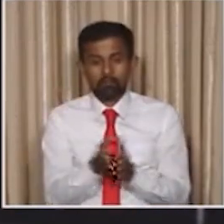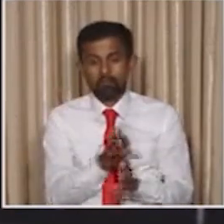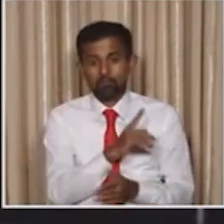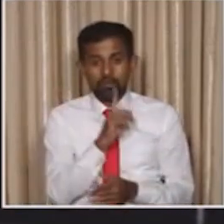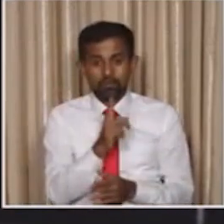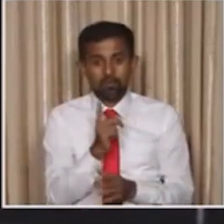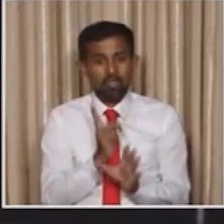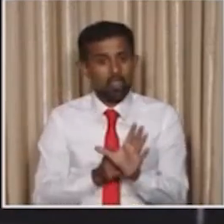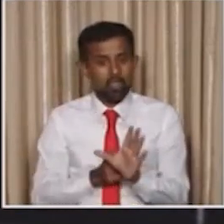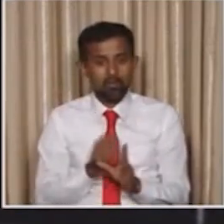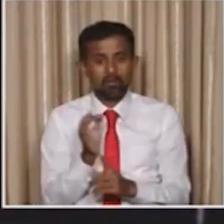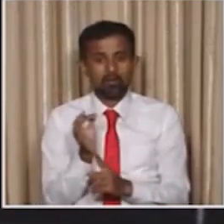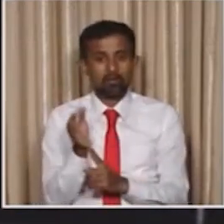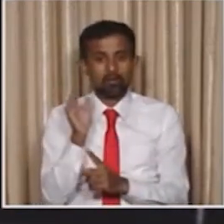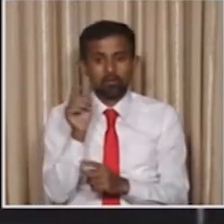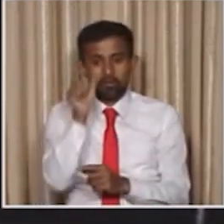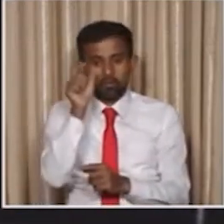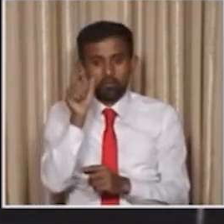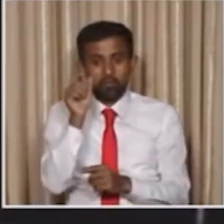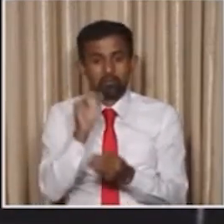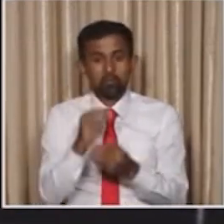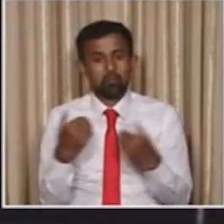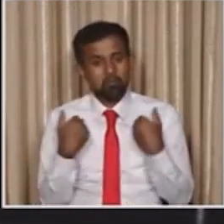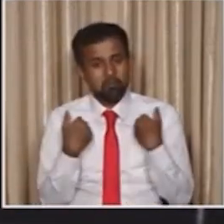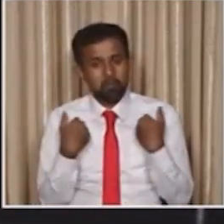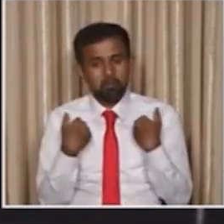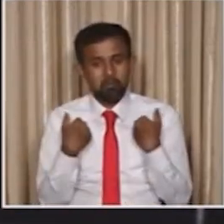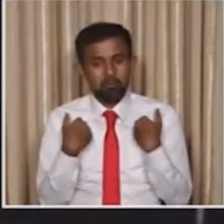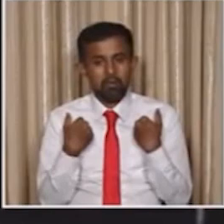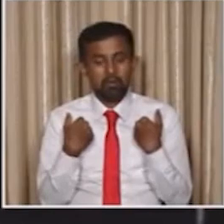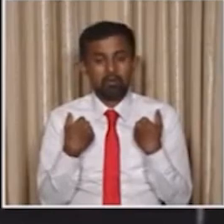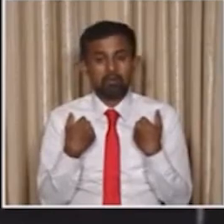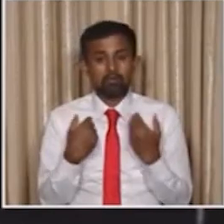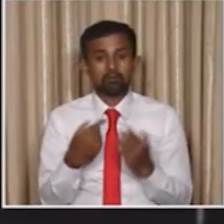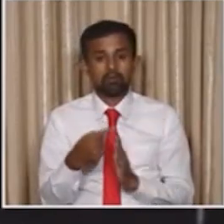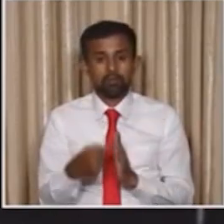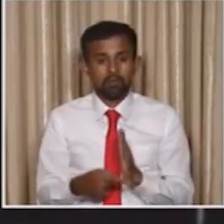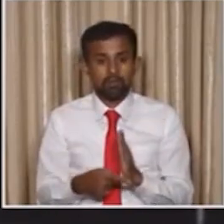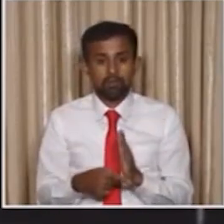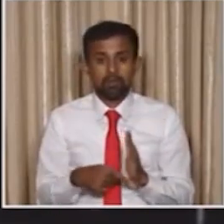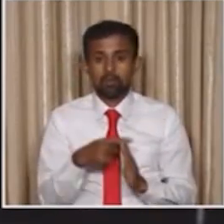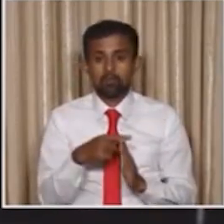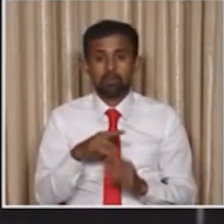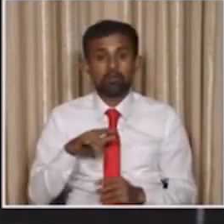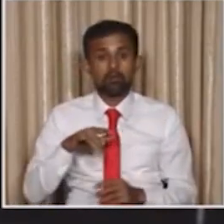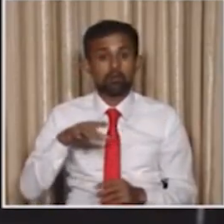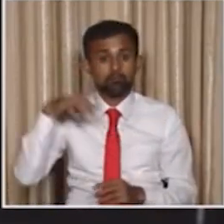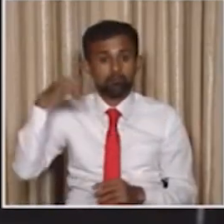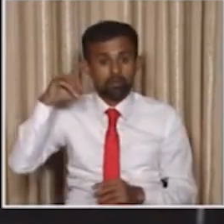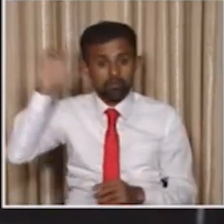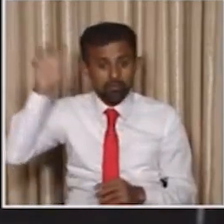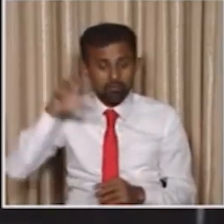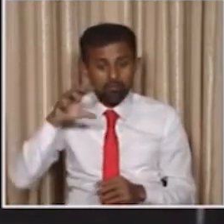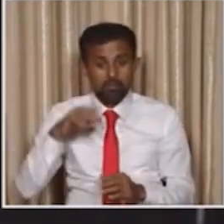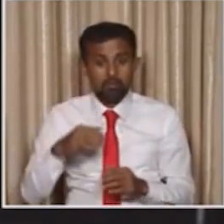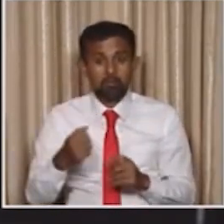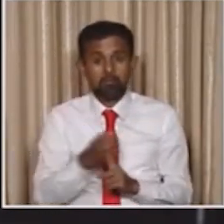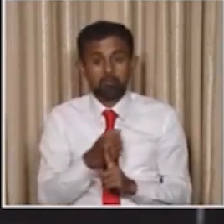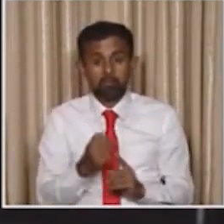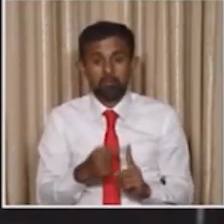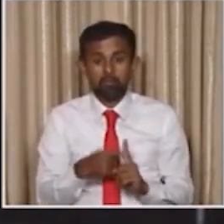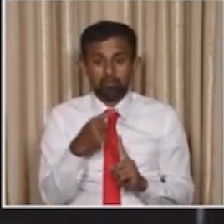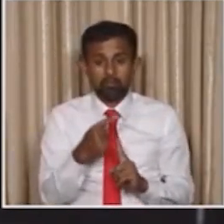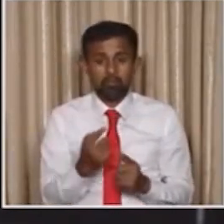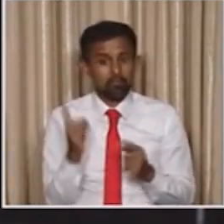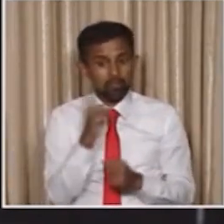කරපු සෑම ජනාධිපතිවරයෙක්ගේම තිවිච්ච කැපවීමත් රට දෙස් විදෙස් බලවේග වලට මූණ දෙමින් මේ රට ඉදිරියට ගෙනිච්ච එකට ඒකයි